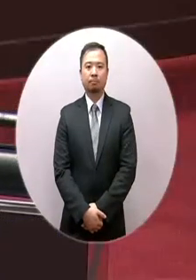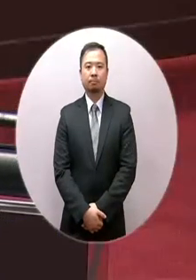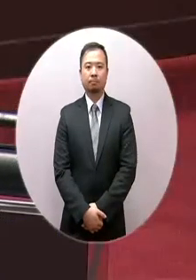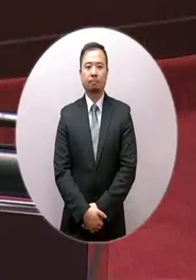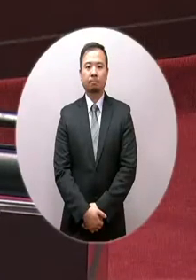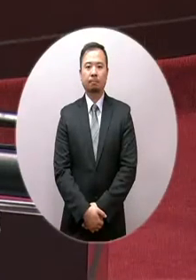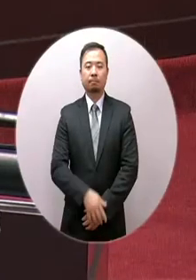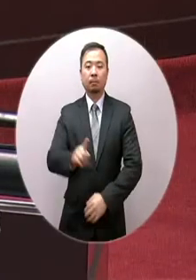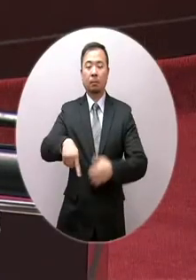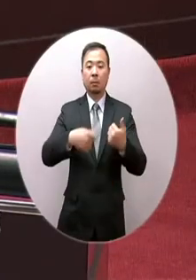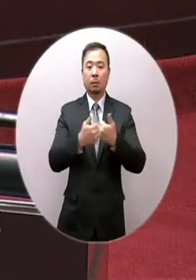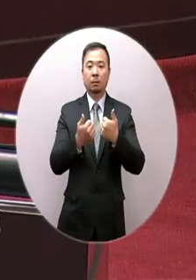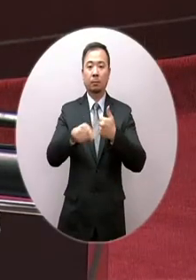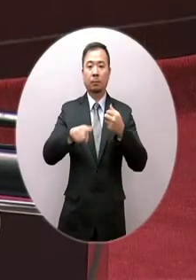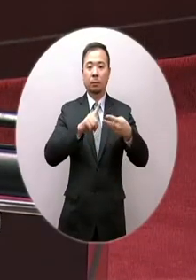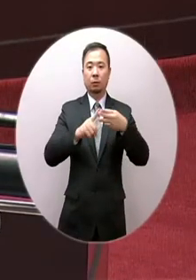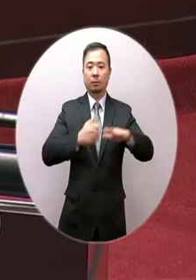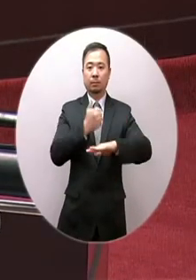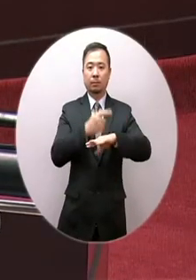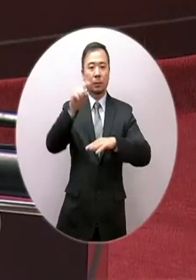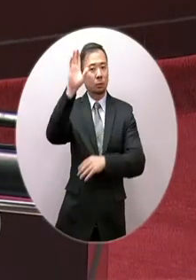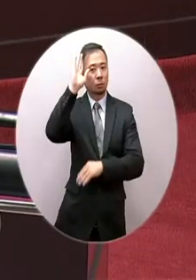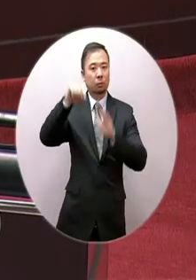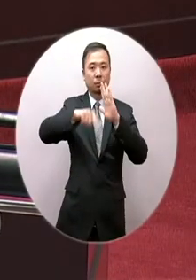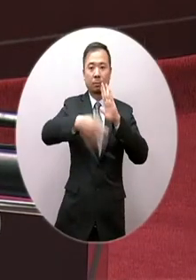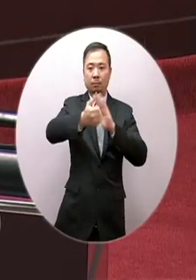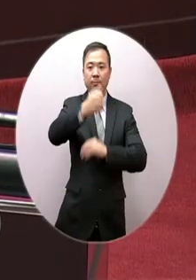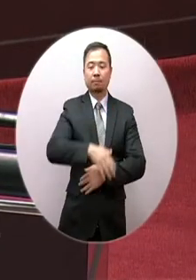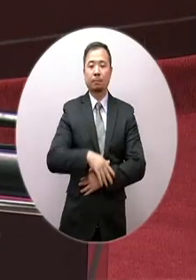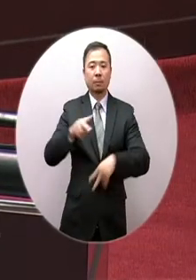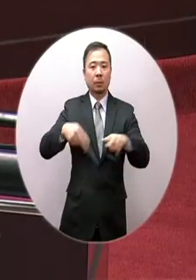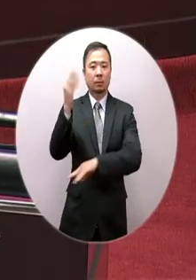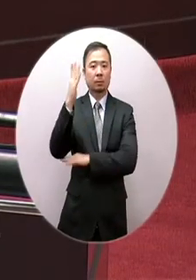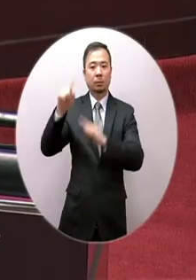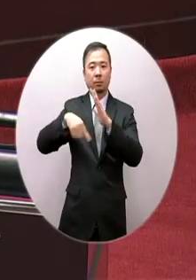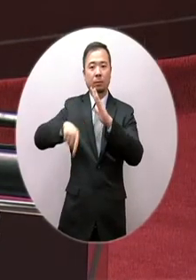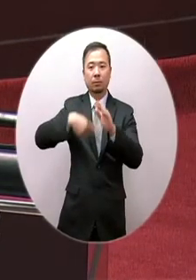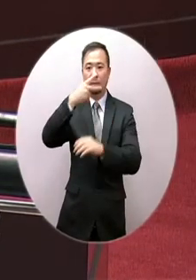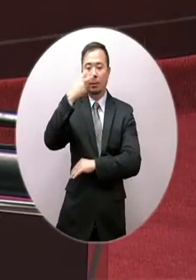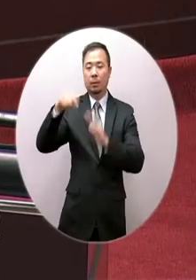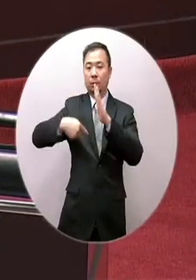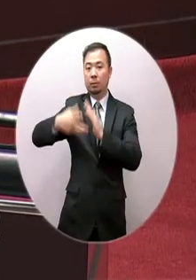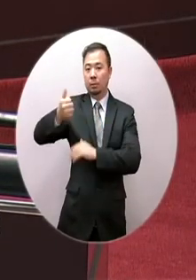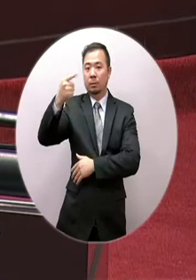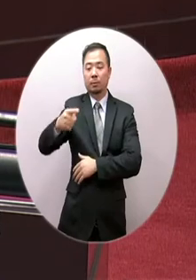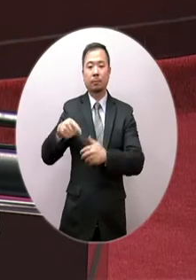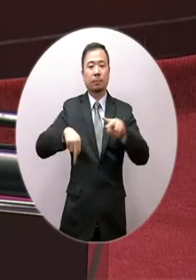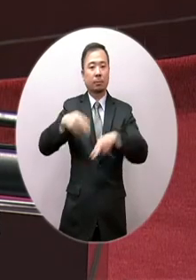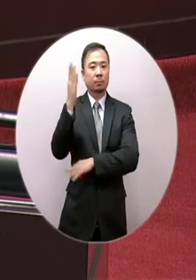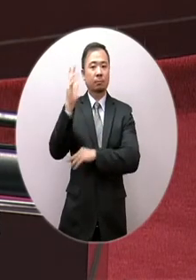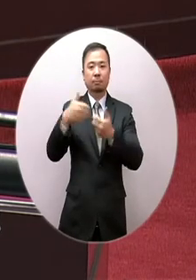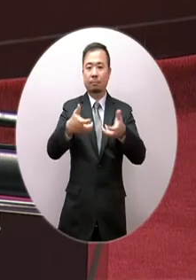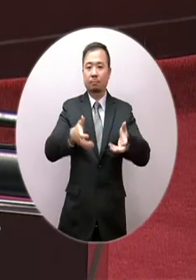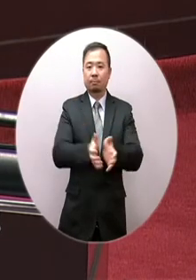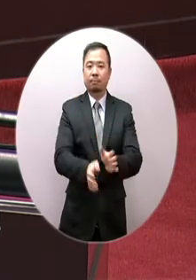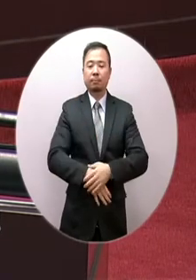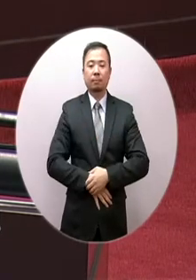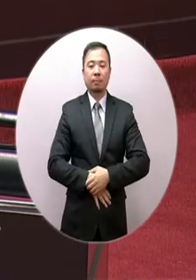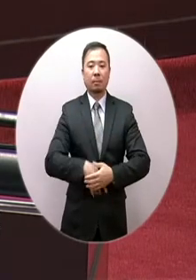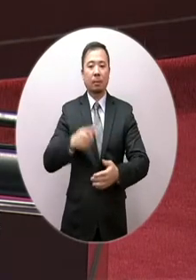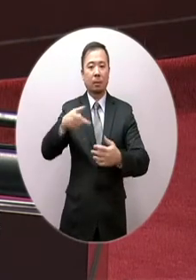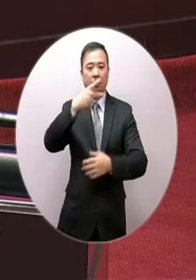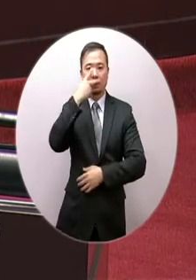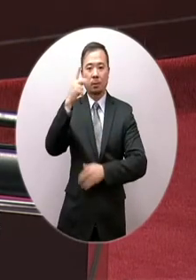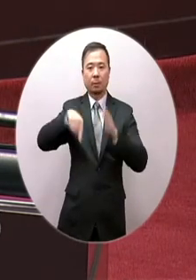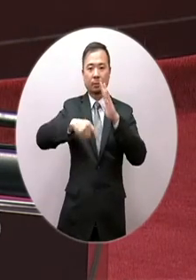大会主席苏院长，还有行政院赖院长，与会行政院的团队，是不是请赖院长？ 请赖院